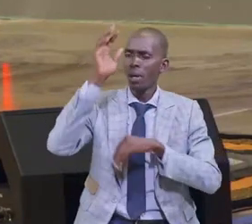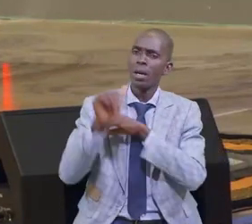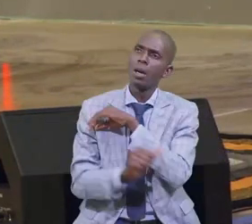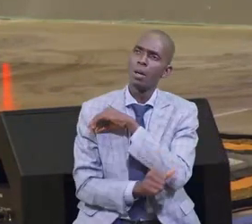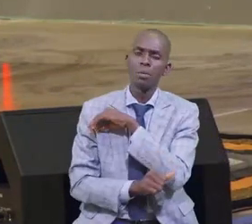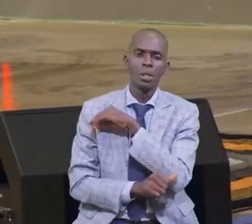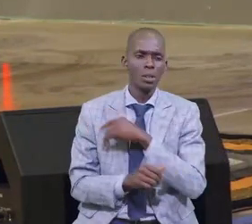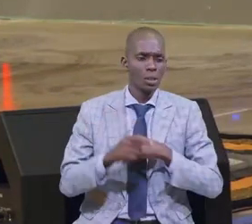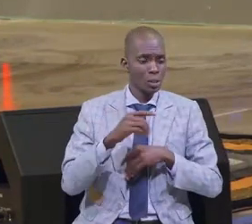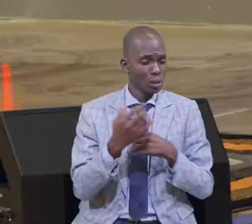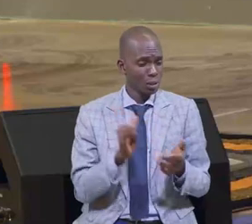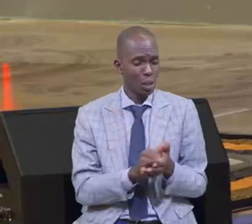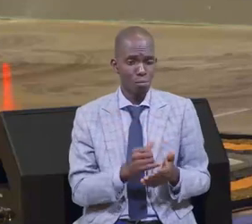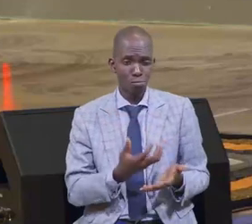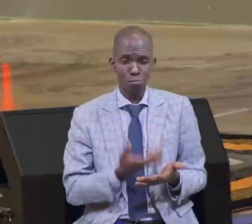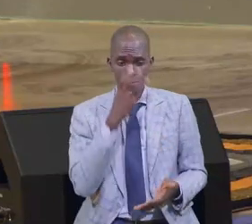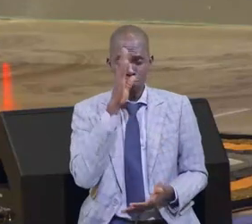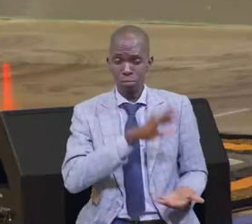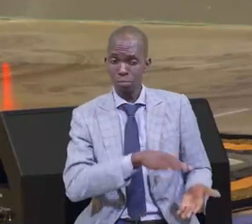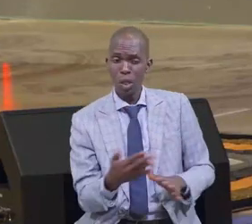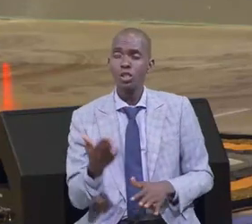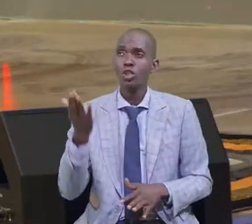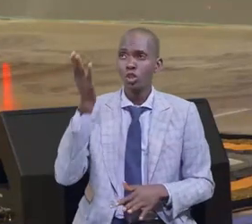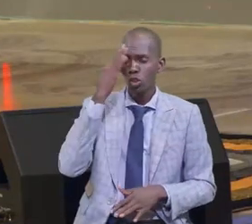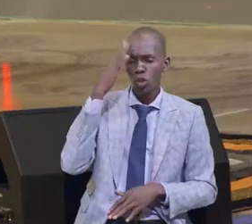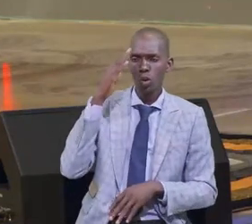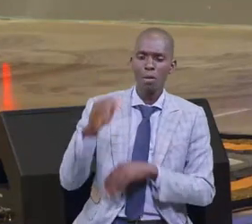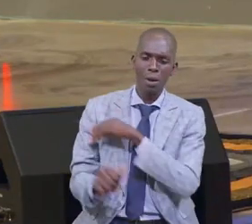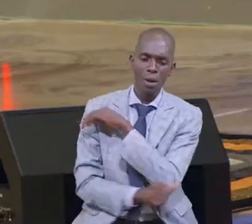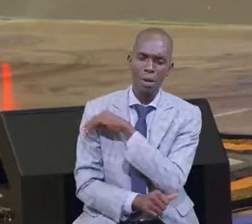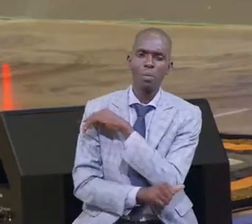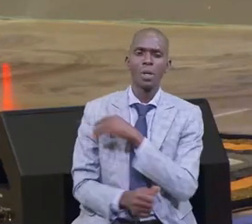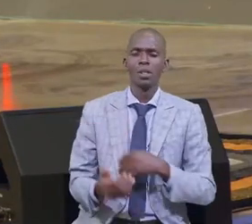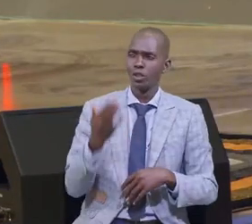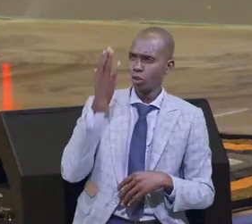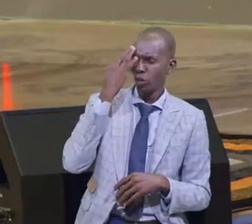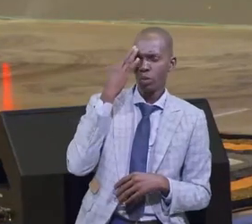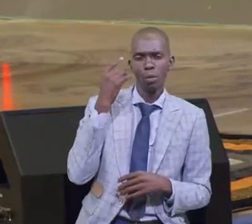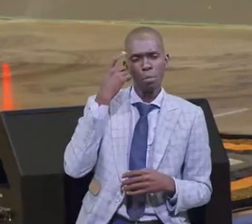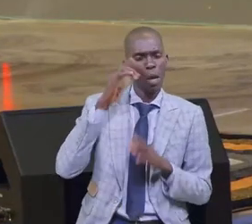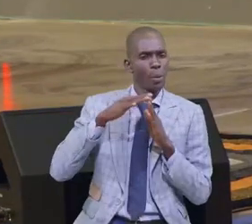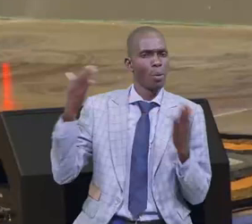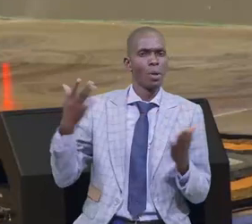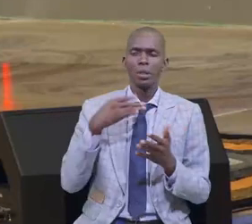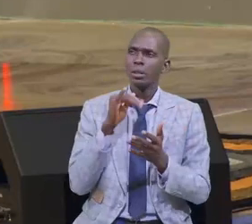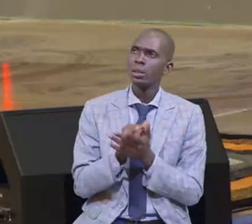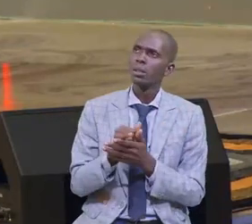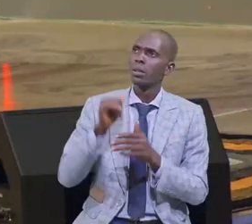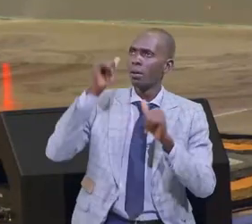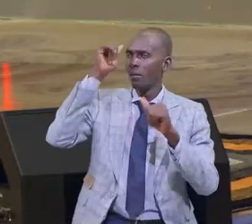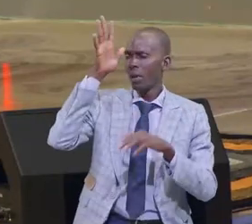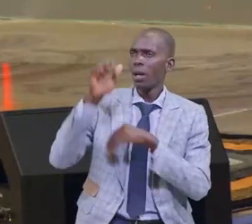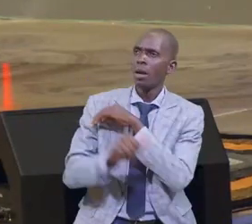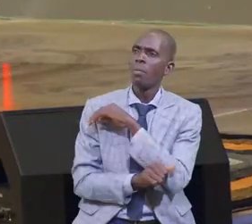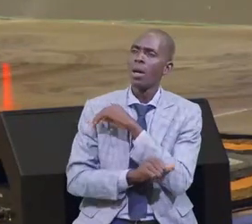Père Abraham. Il a reconnu même Abraham. Il était conscient. Aie pitié de moi et